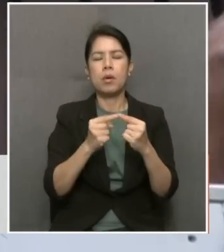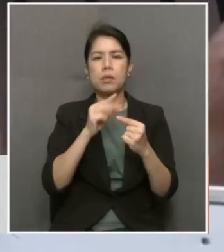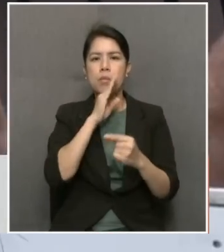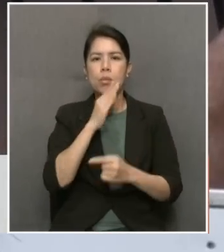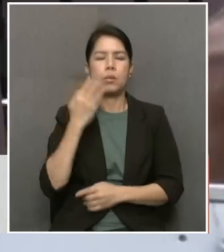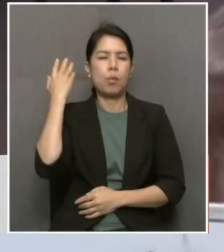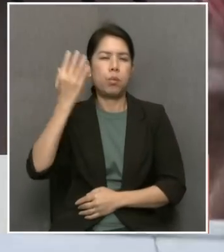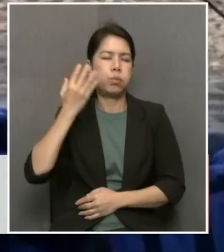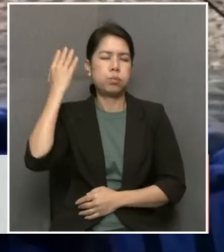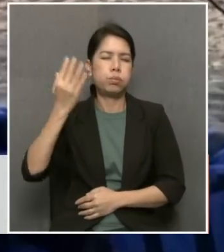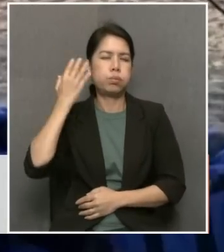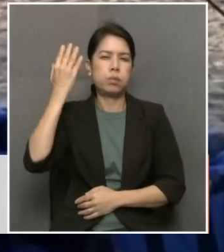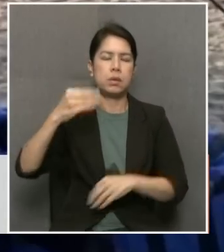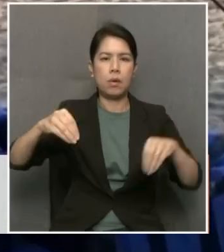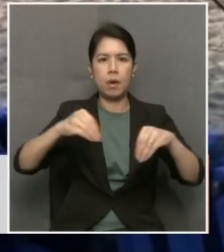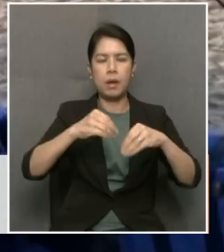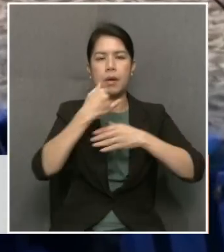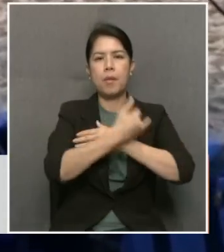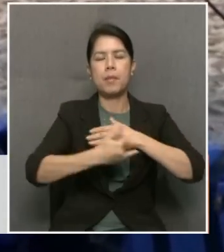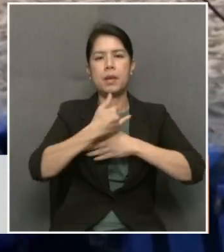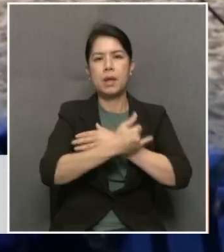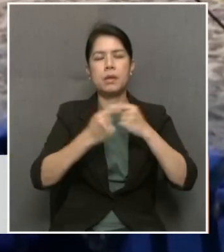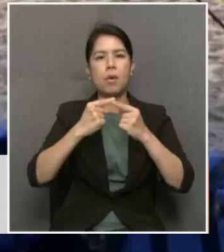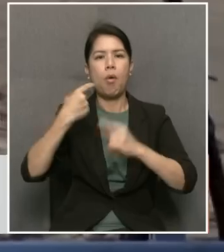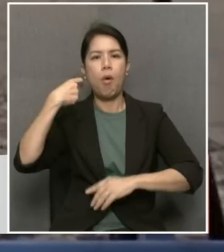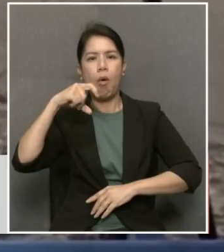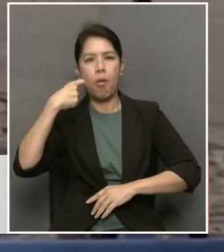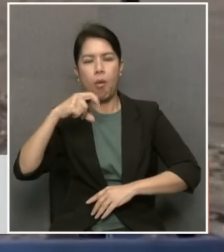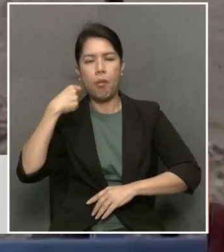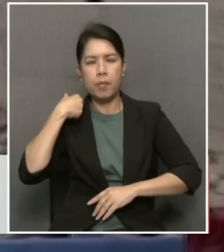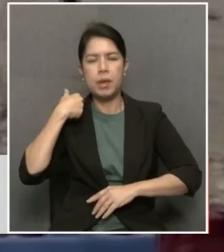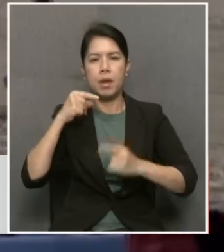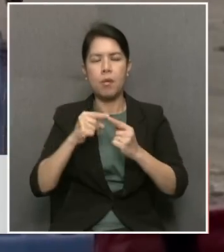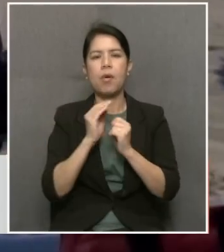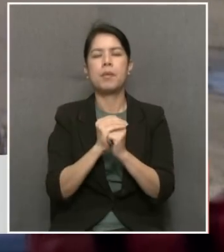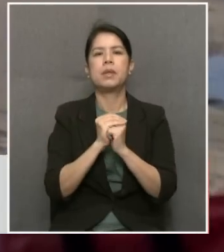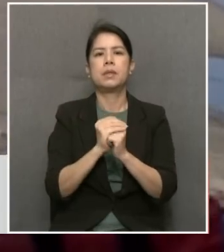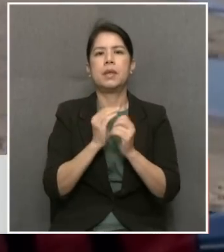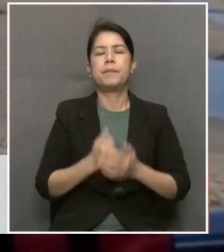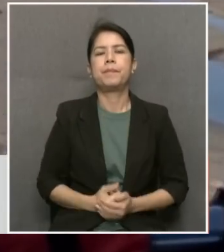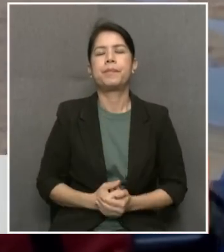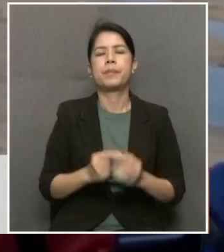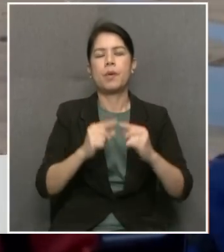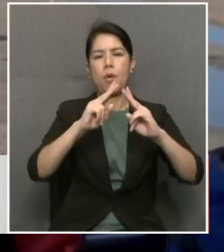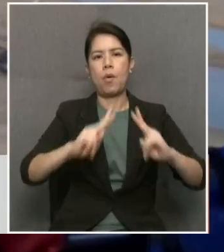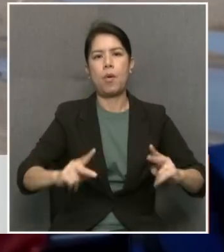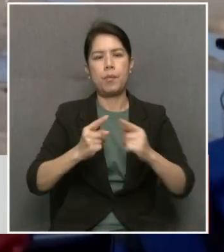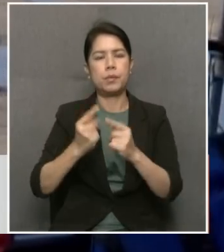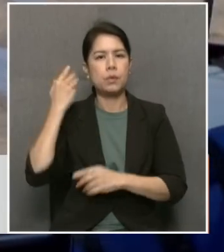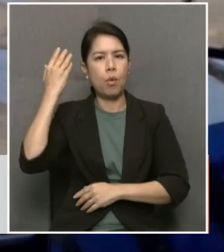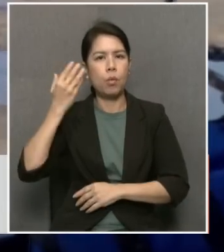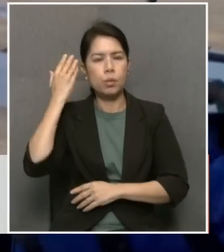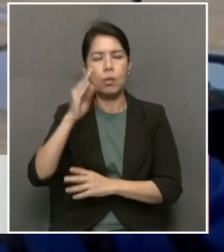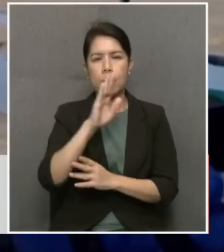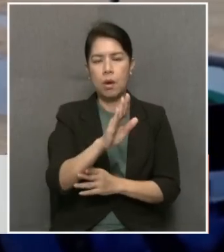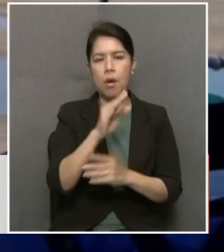คลื่อนเข้าใกล้ฮ่องกงและพื้นที่ชายฝั่งของมณฑลกวางตุ้งของจีนค่ะ โดยทางอุตุนิยมวิทยาฮ่องกงคาดว่าโ